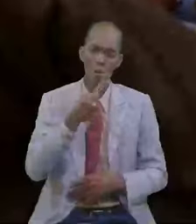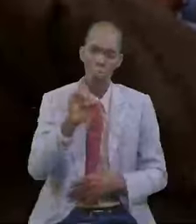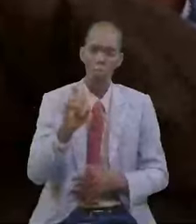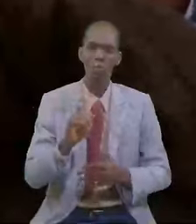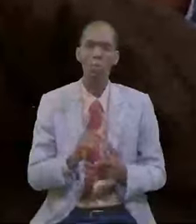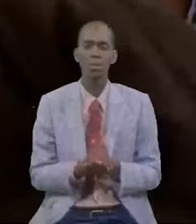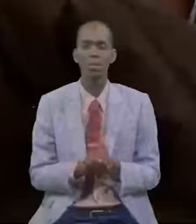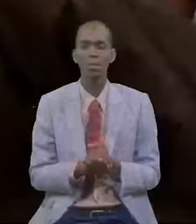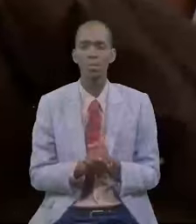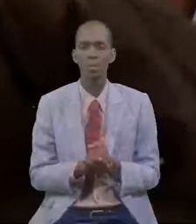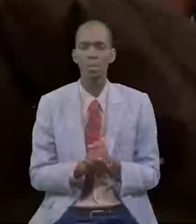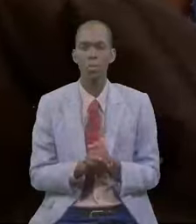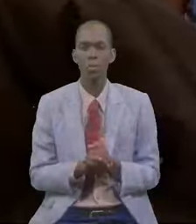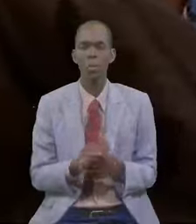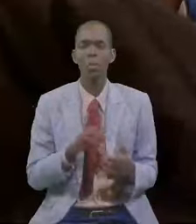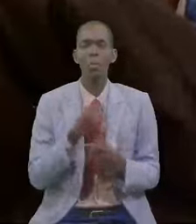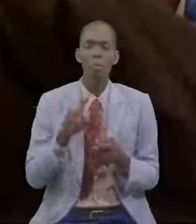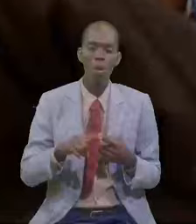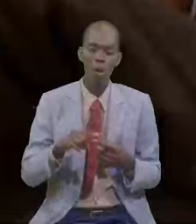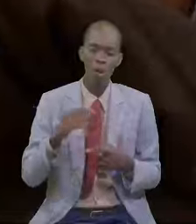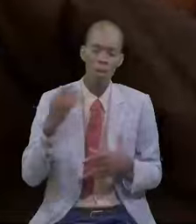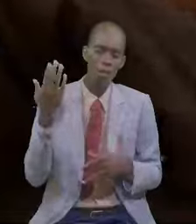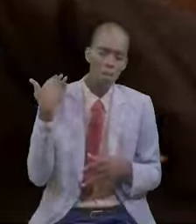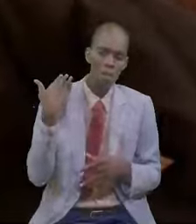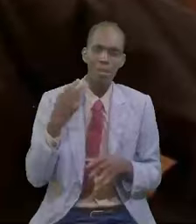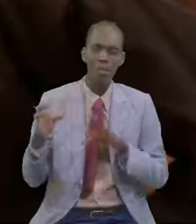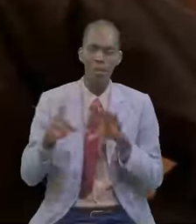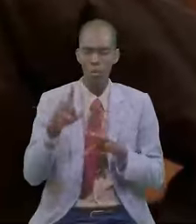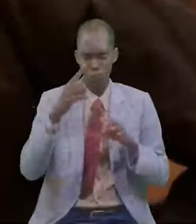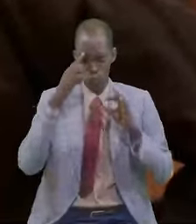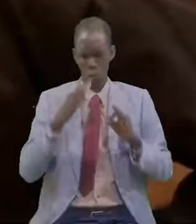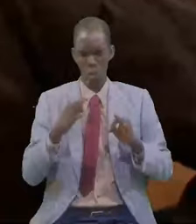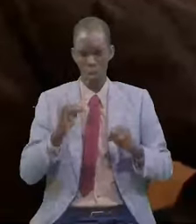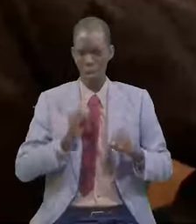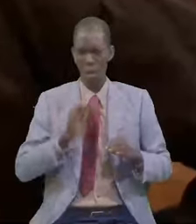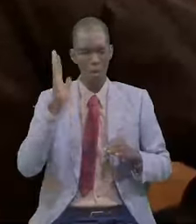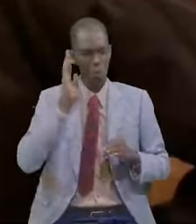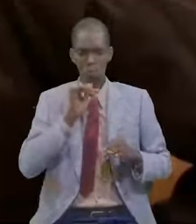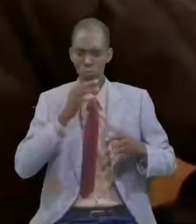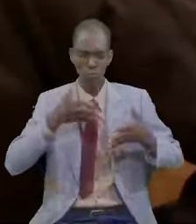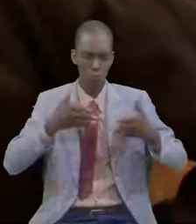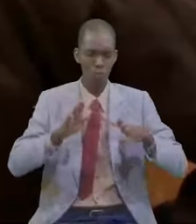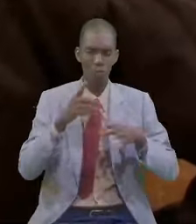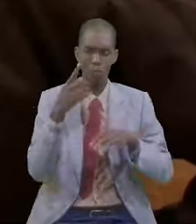manière, je ne vais pas permettre à l'œuvre de la chair